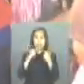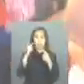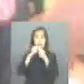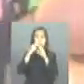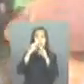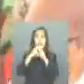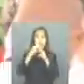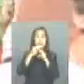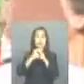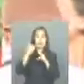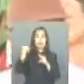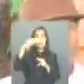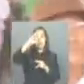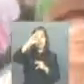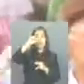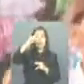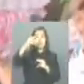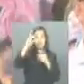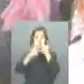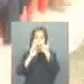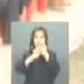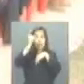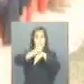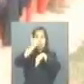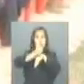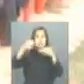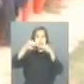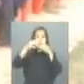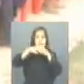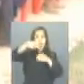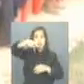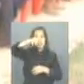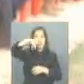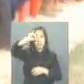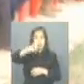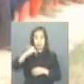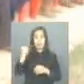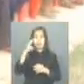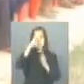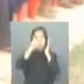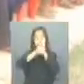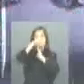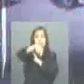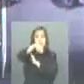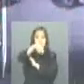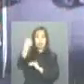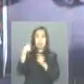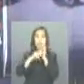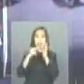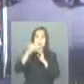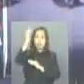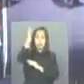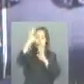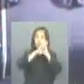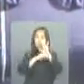ลสารามรองหัวหน้าพรรคภูมิใจไทยซึ่งช่วยผู้สมัครส.ส.เขต4จังหวัดนครราชสีมาหาเสียงได้ชูนโยบายยกระดับ